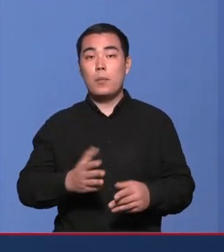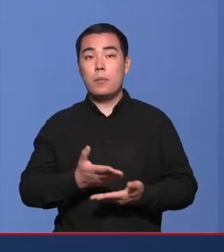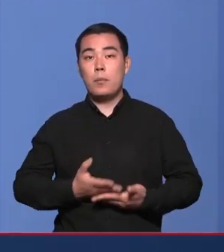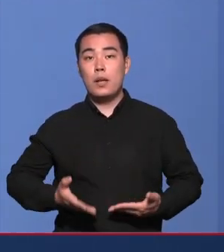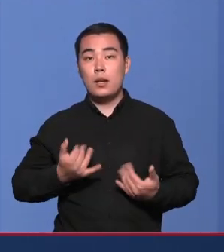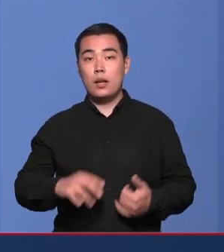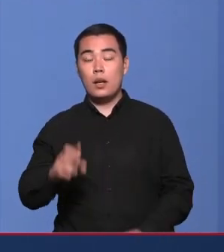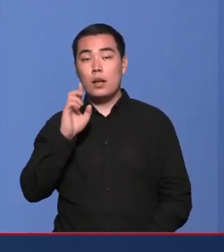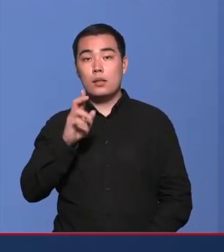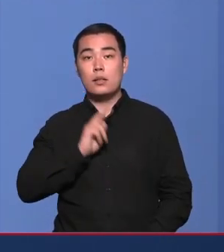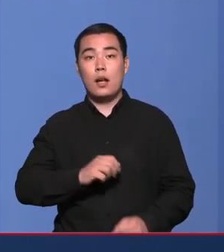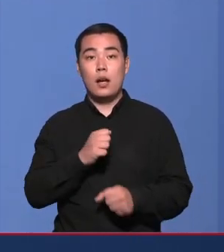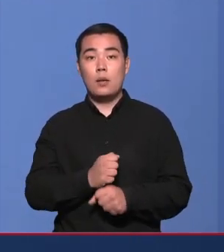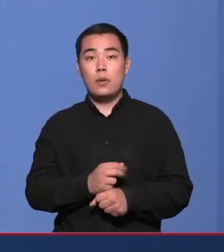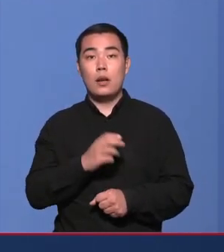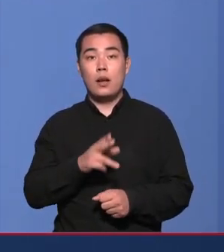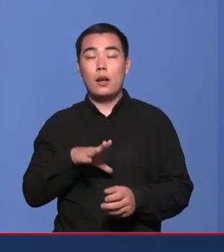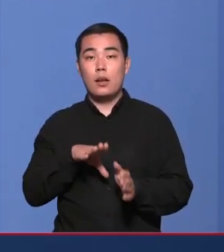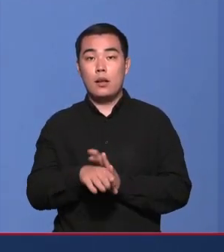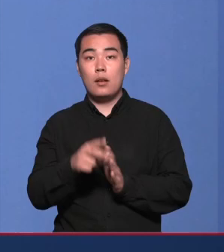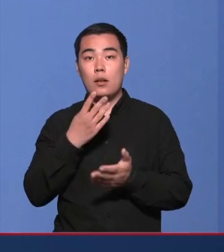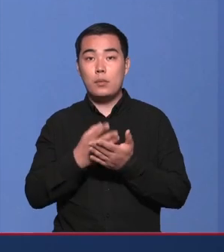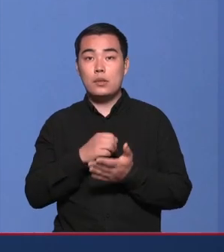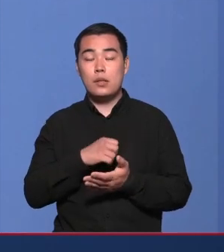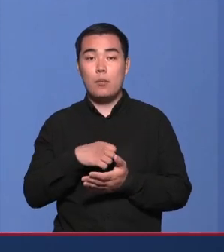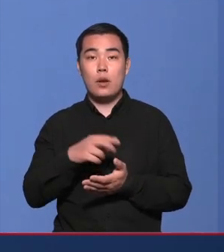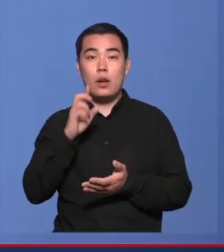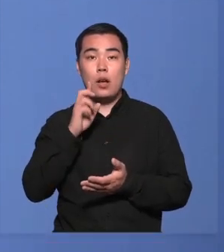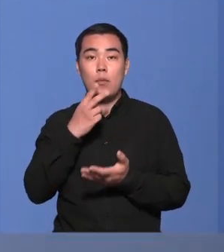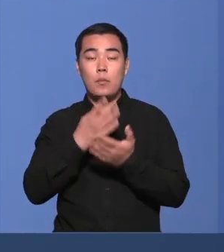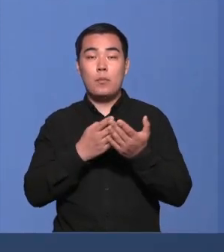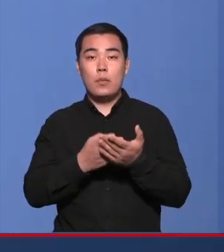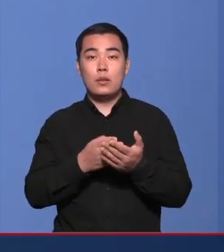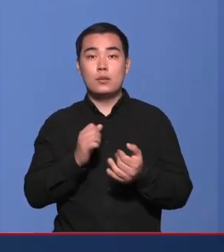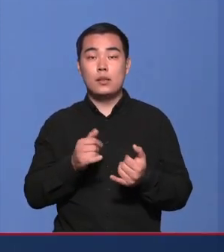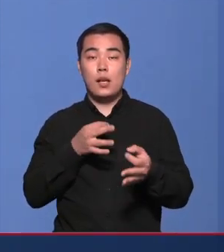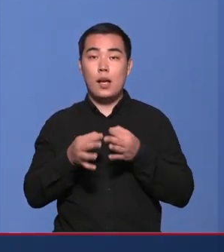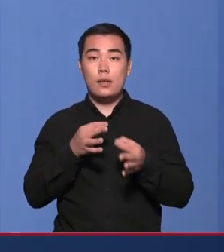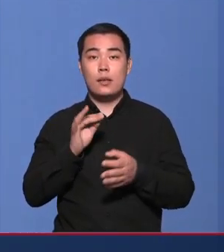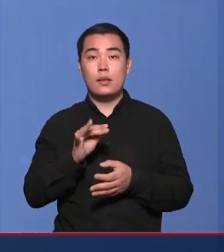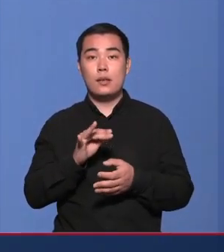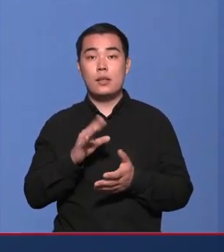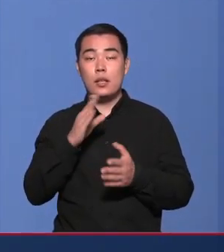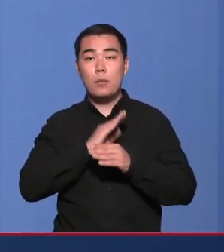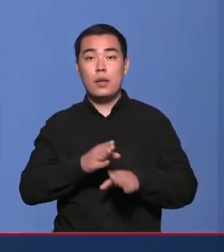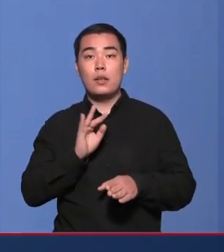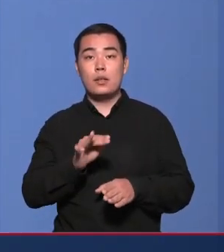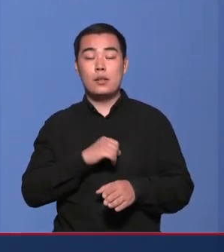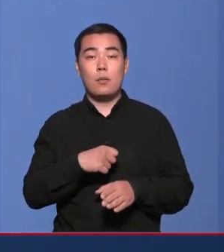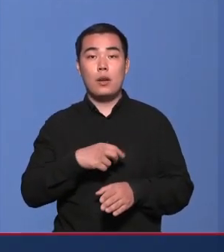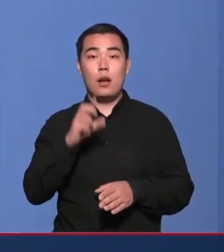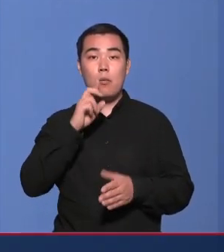не мемлекеттік қызметкердің санатына, не бюджеттік мекеме қызметкерлерінің санатына ілігі алмаймыз, және де осы